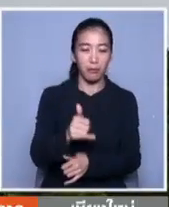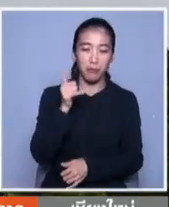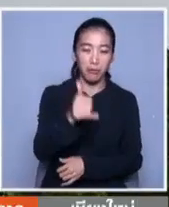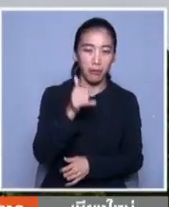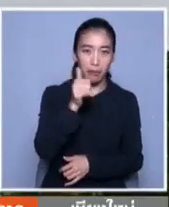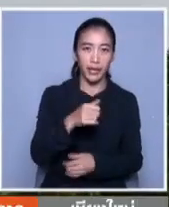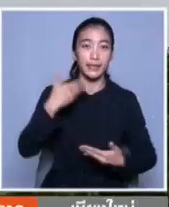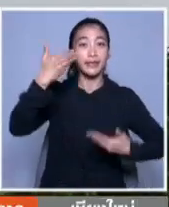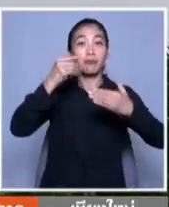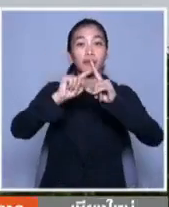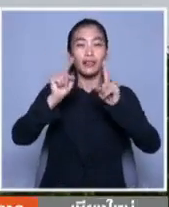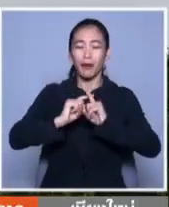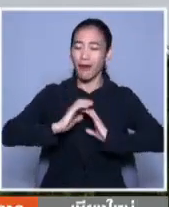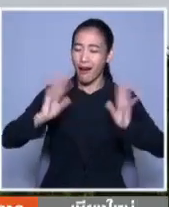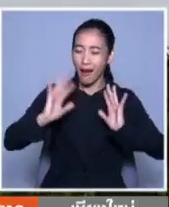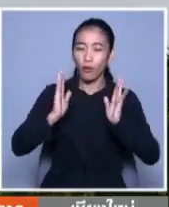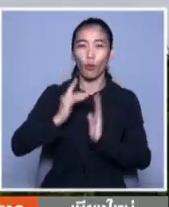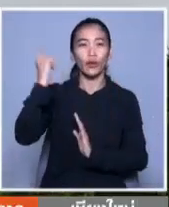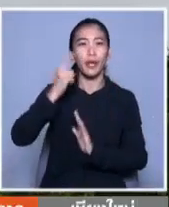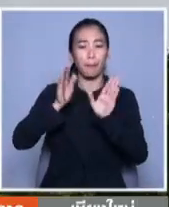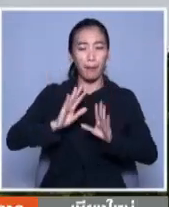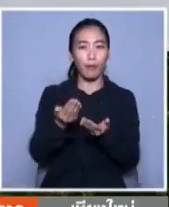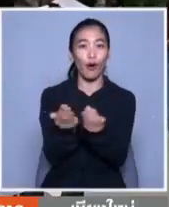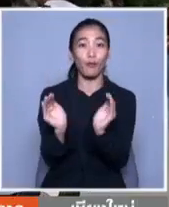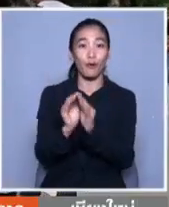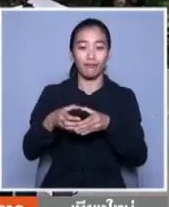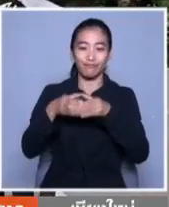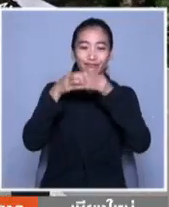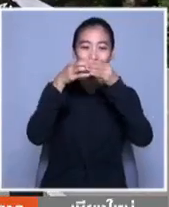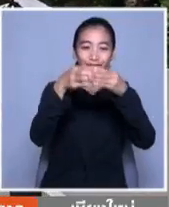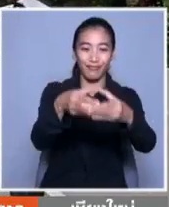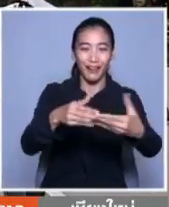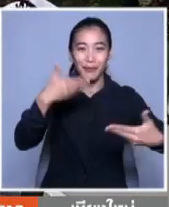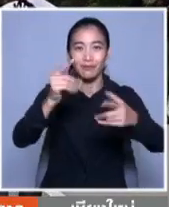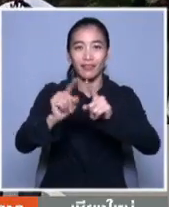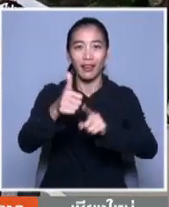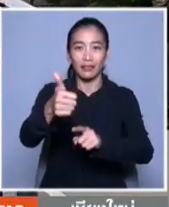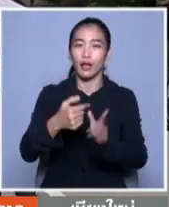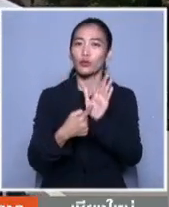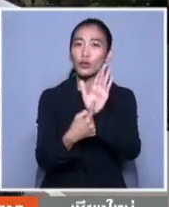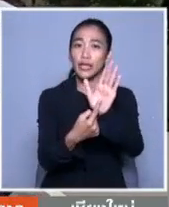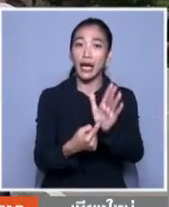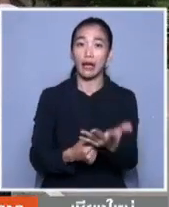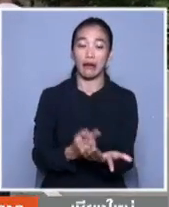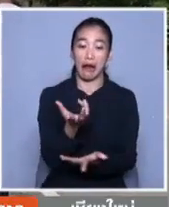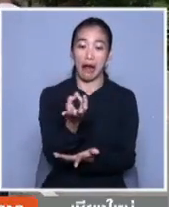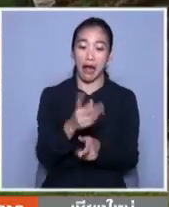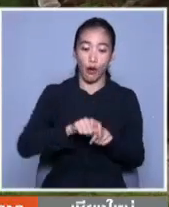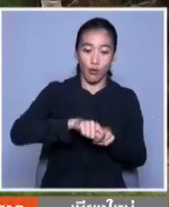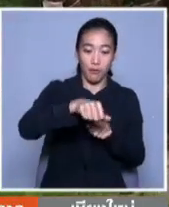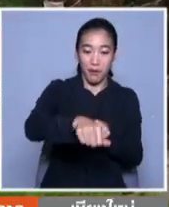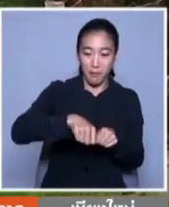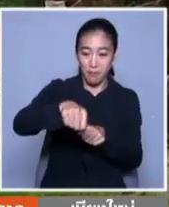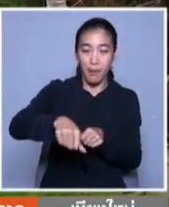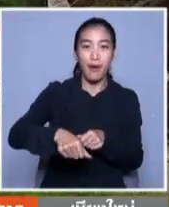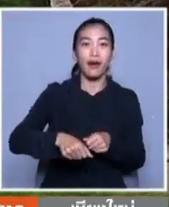กิจกรรมมากมายเลยให้นักท่องเที่ยวแบบครอบครัวได้มาสัมผัสกันนะคะทั้งการฝึกดำนาแบบฟรีๆเลยการจัดท